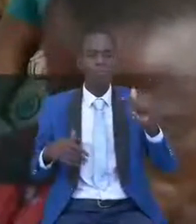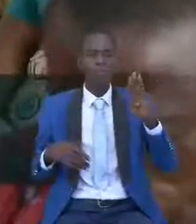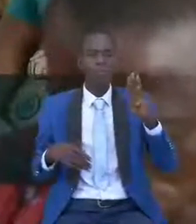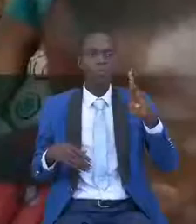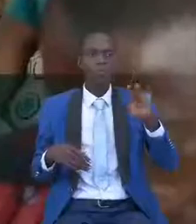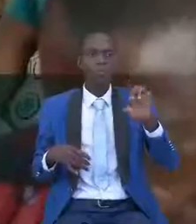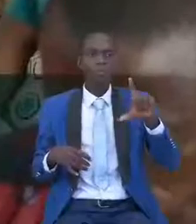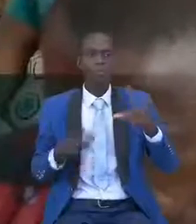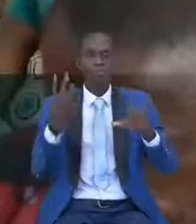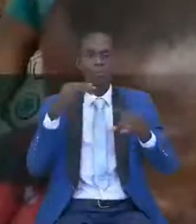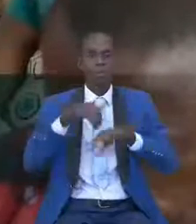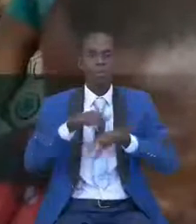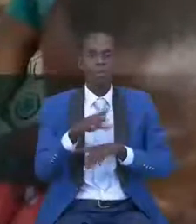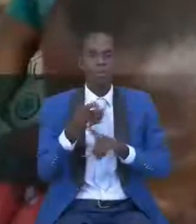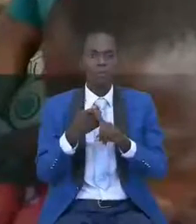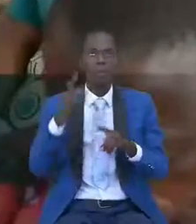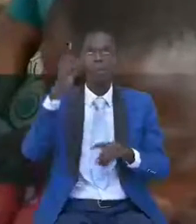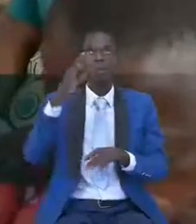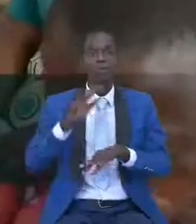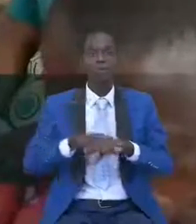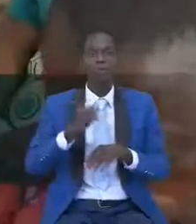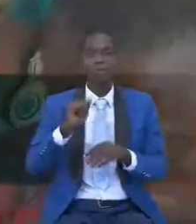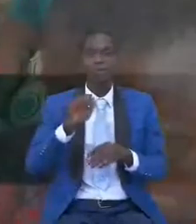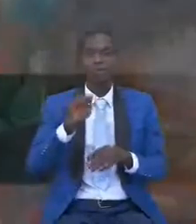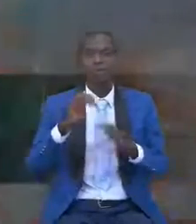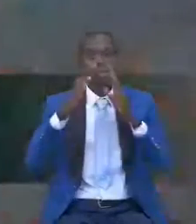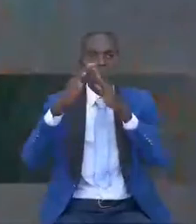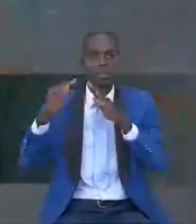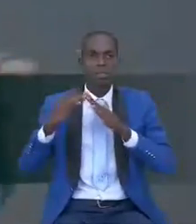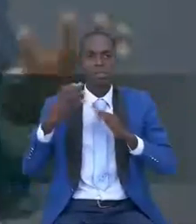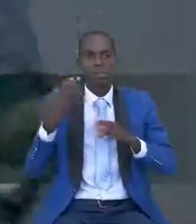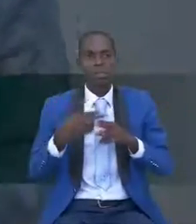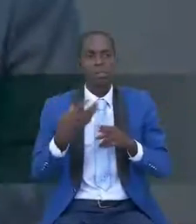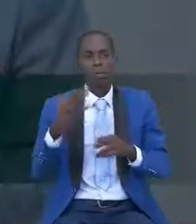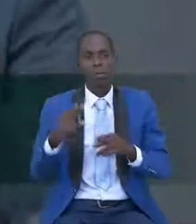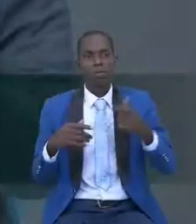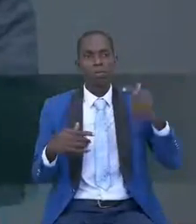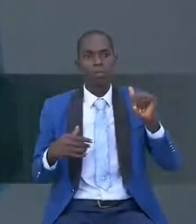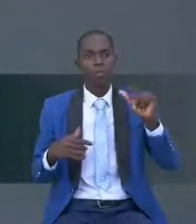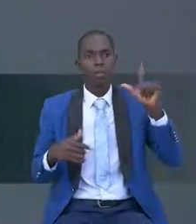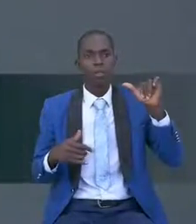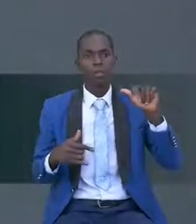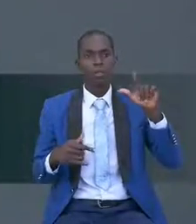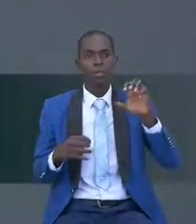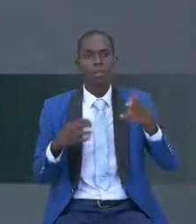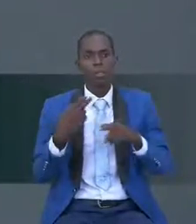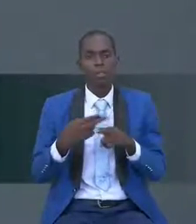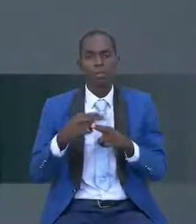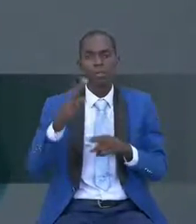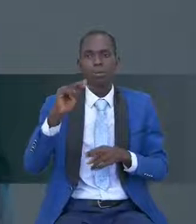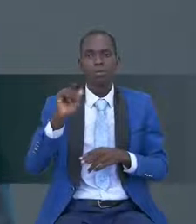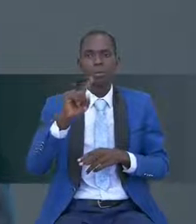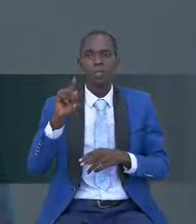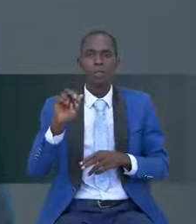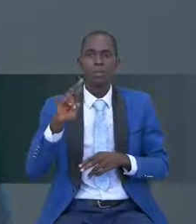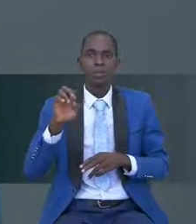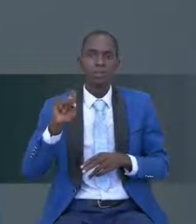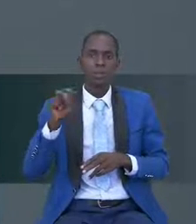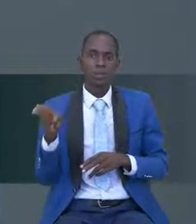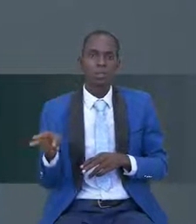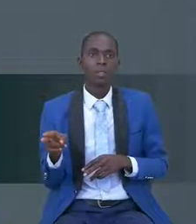Dieu dans une ville de Galilée appelée Nazareth. Verset 27. On dit, auprès